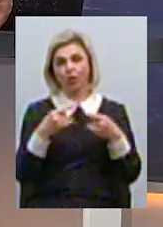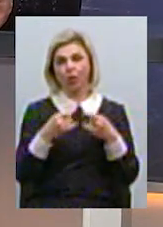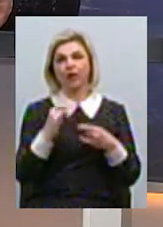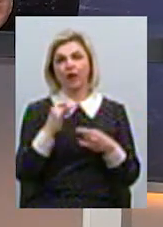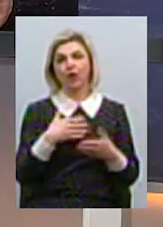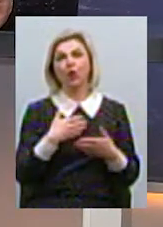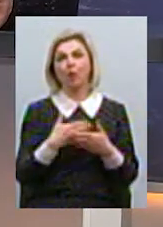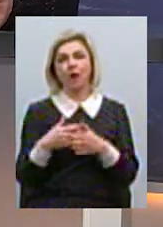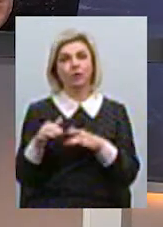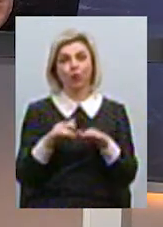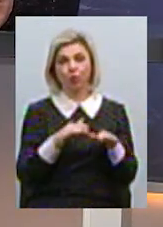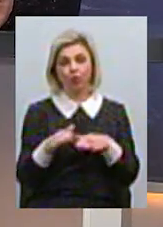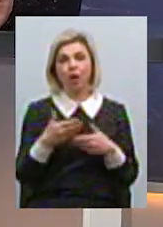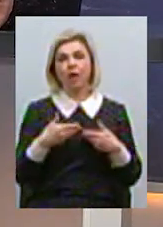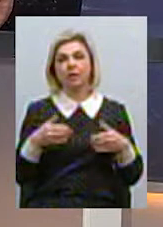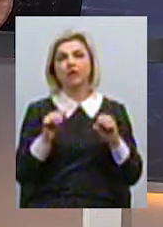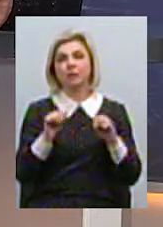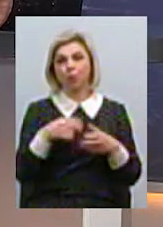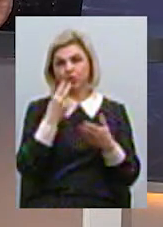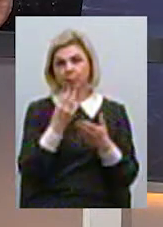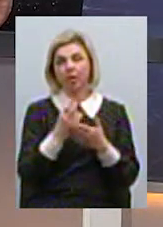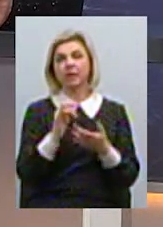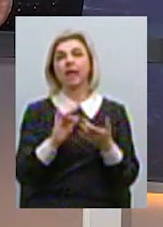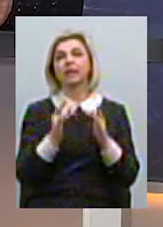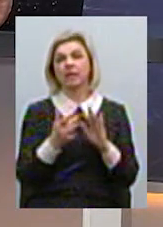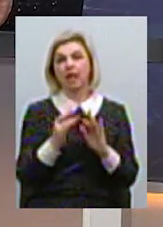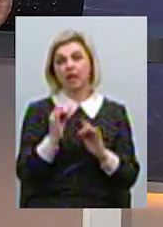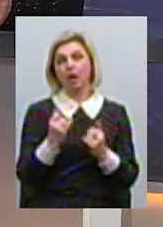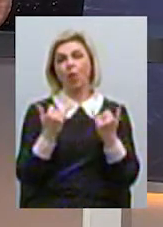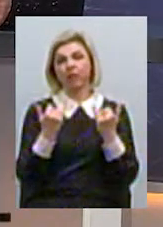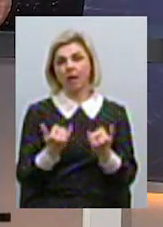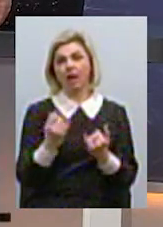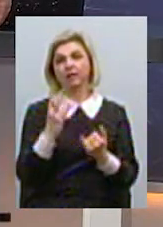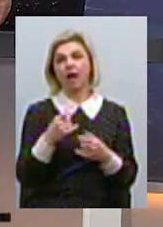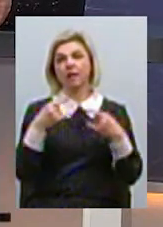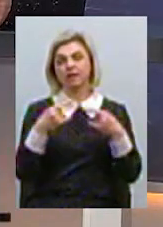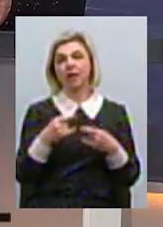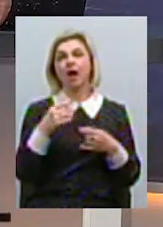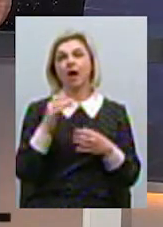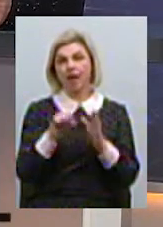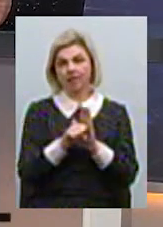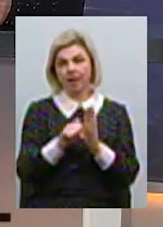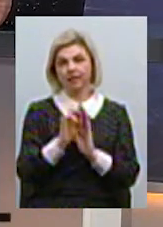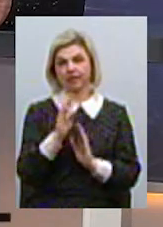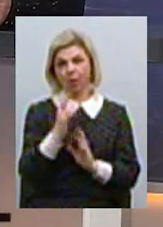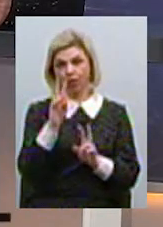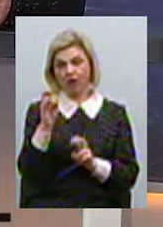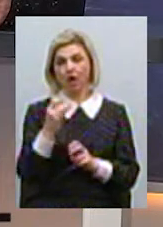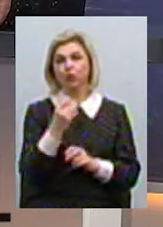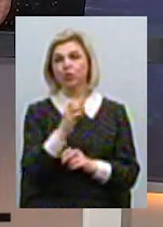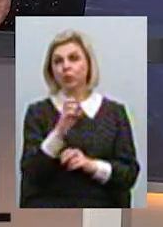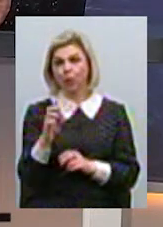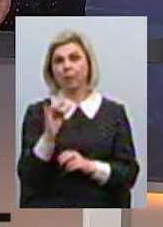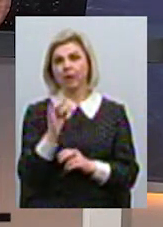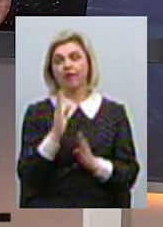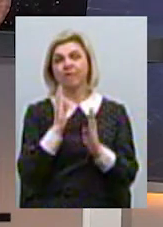«Чесно». Нас можна дивитись на цифровому мовленні, а також онлайн на сторінках телеканалу «Миколаїв», на Фейсбуці, Ютубі та на